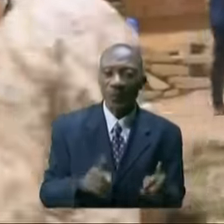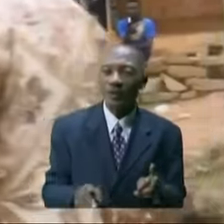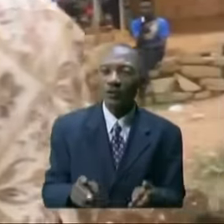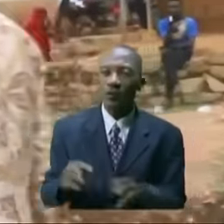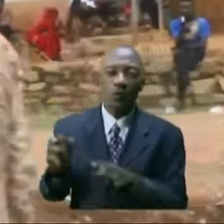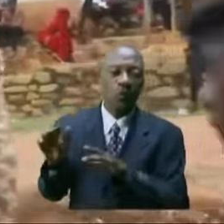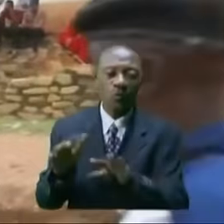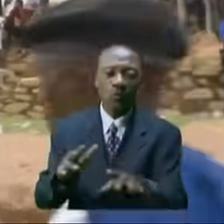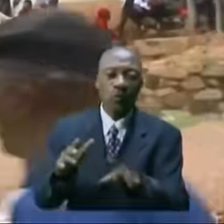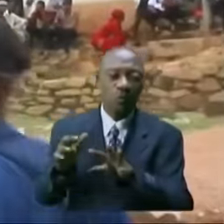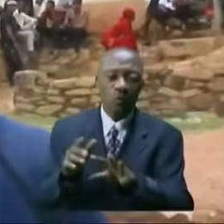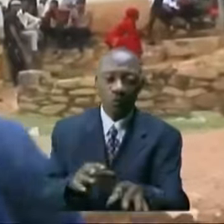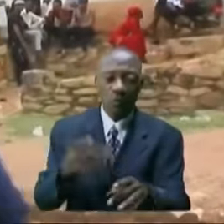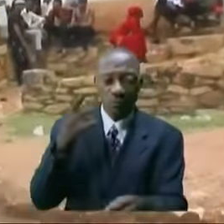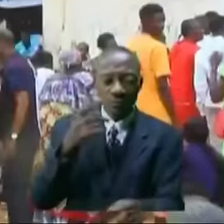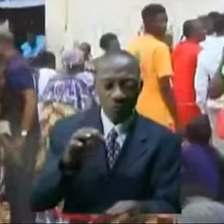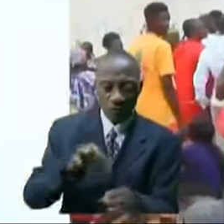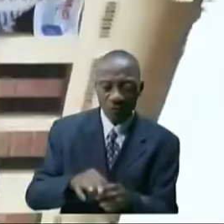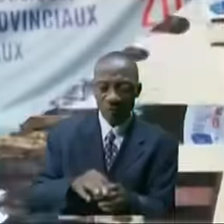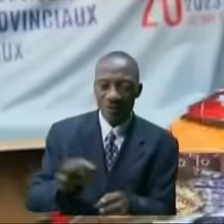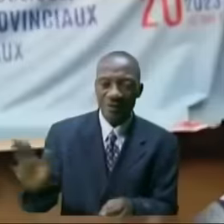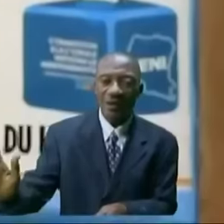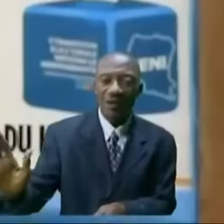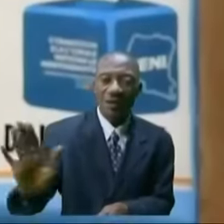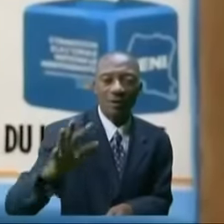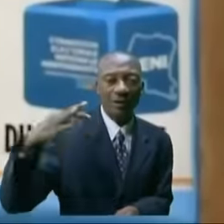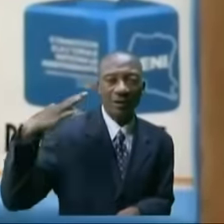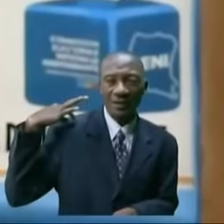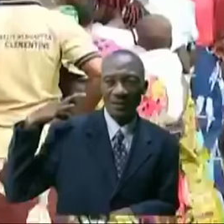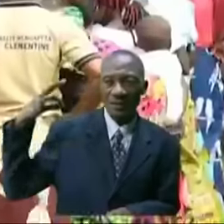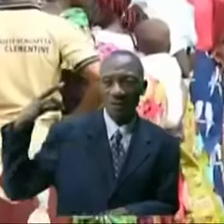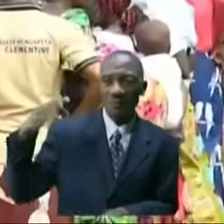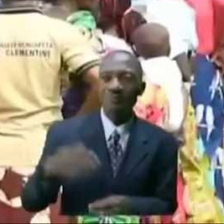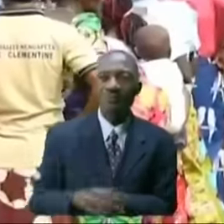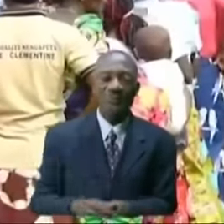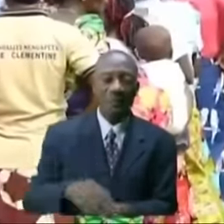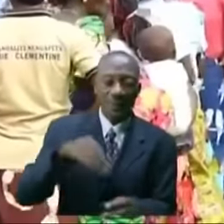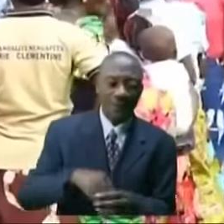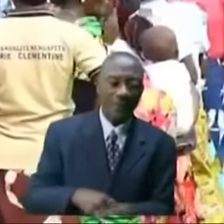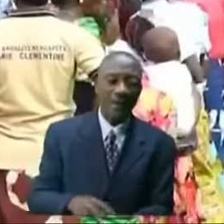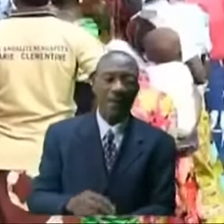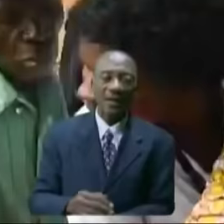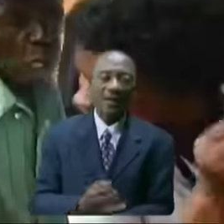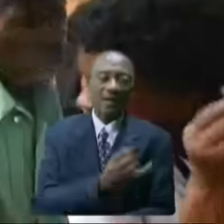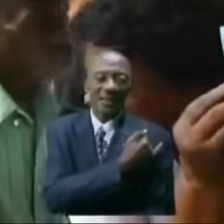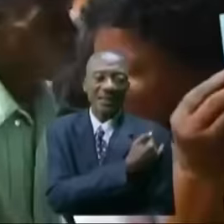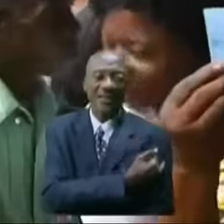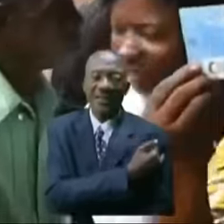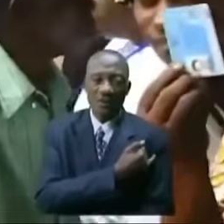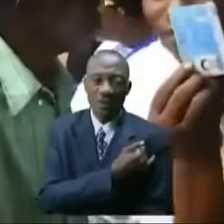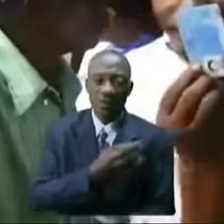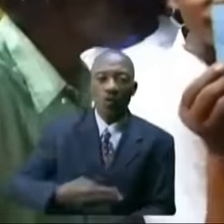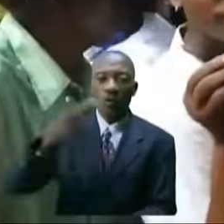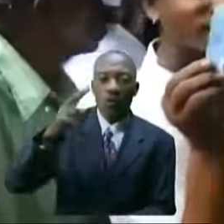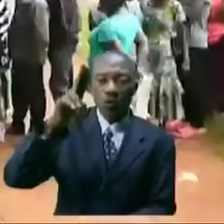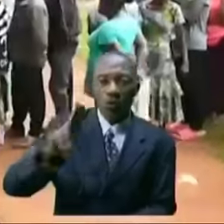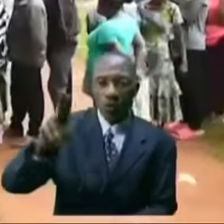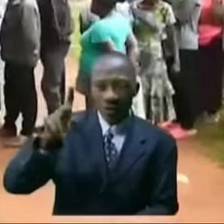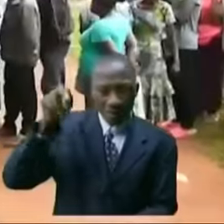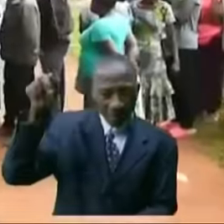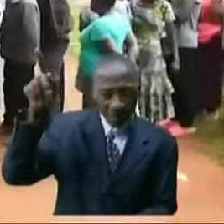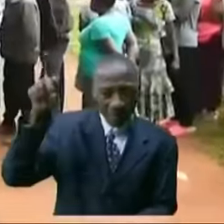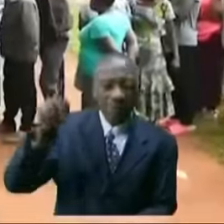pour élire ce propre candidat. À Issiro, dans le Haut-Tuélé, sous une pluie fine, les